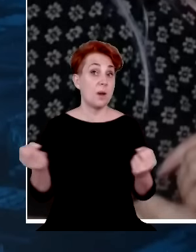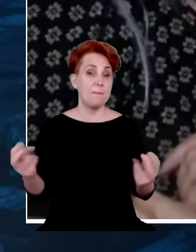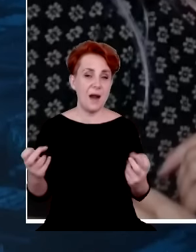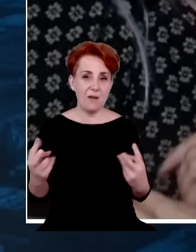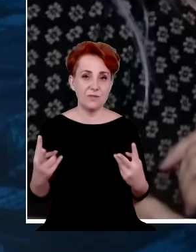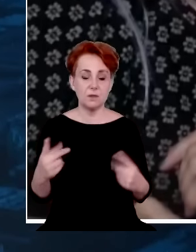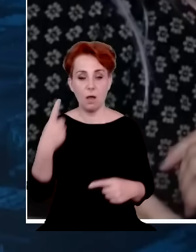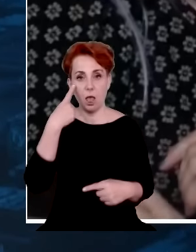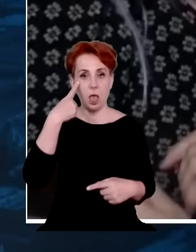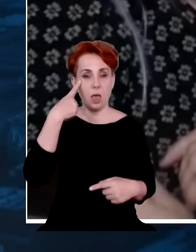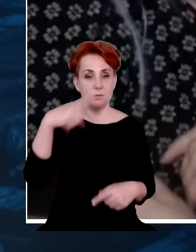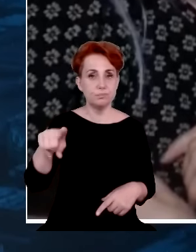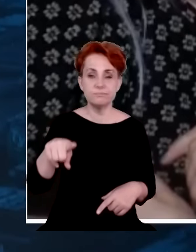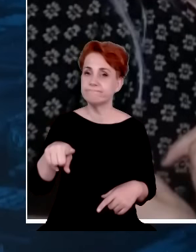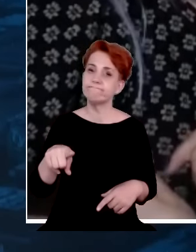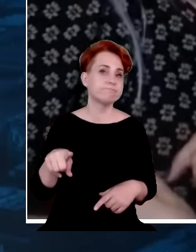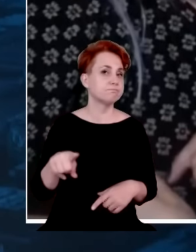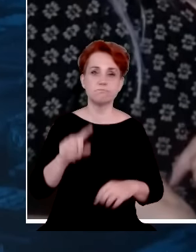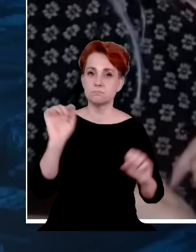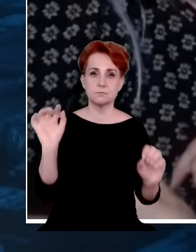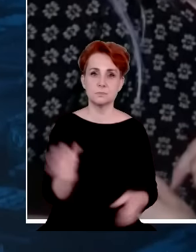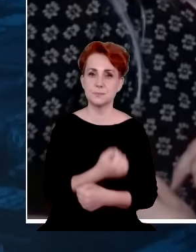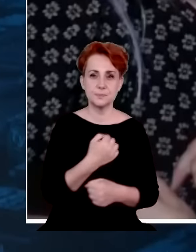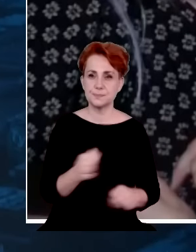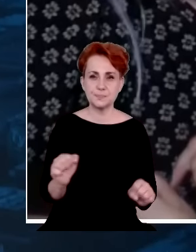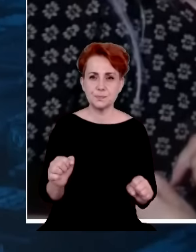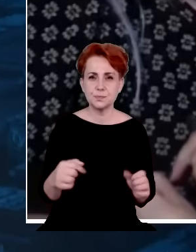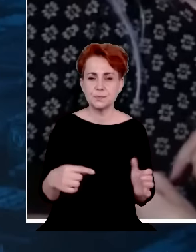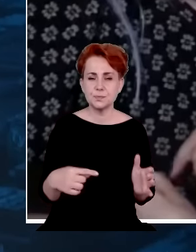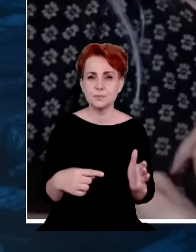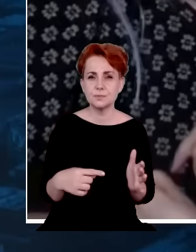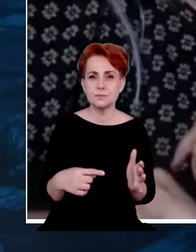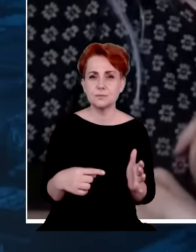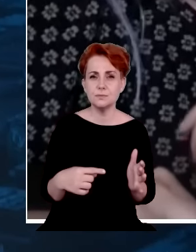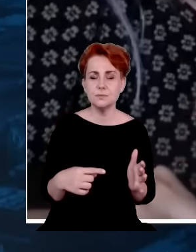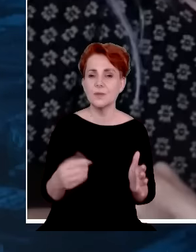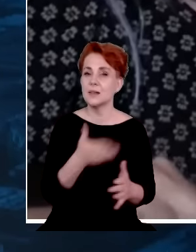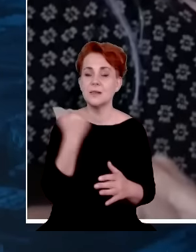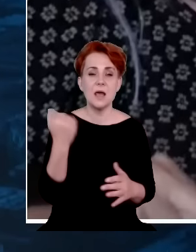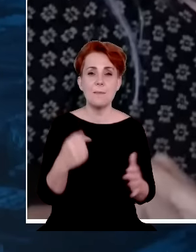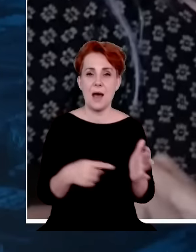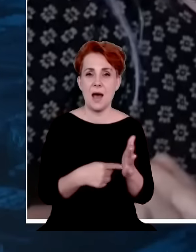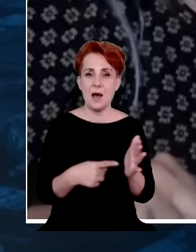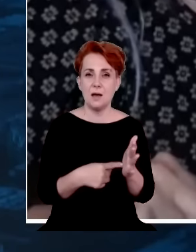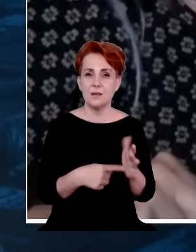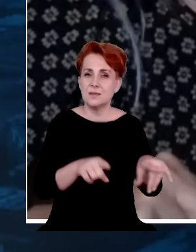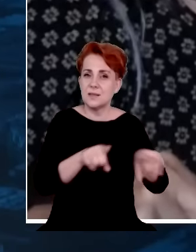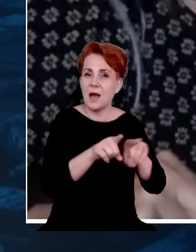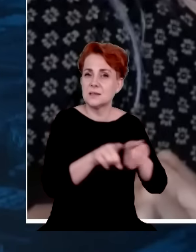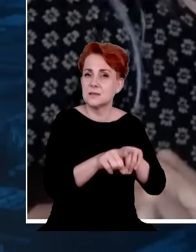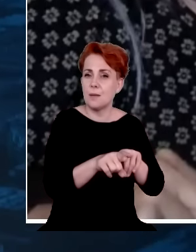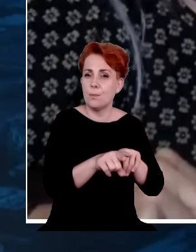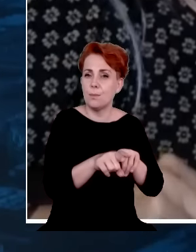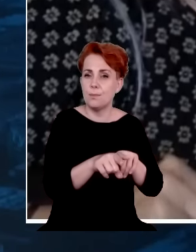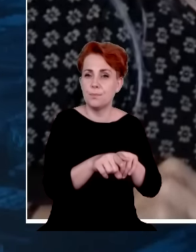uwagę że absolutnie nie jest to jednoznaczne i nie jest to Toż same z